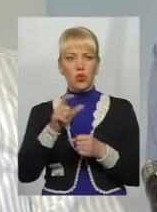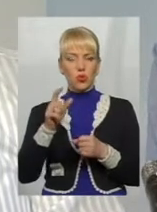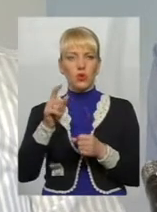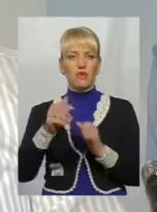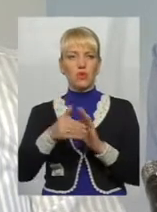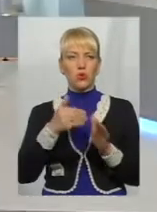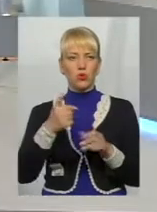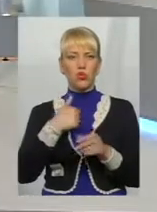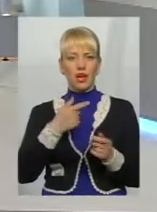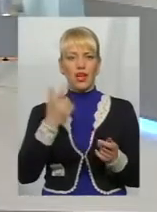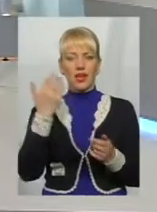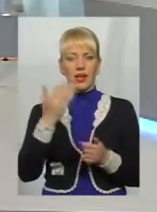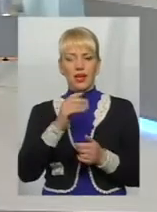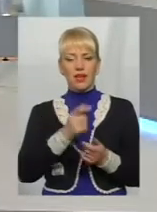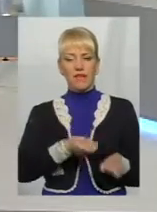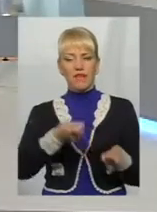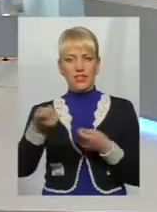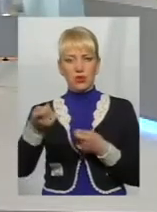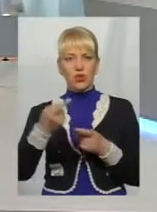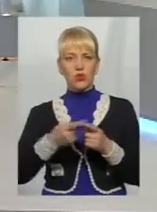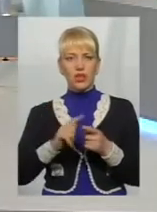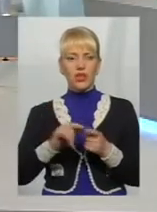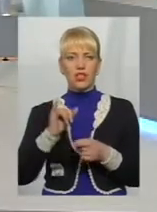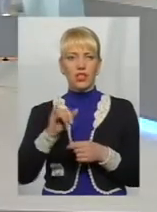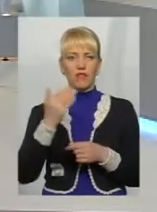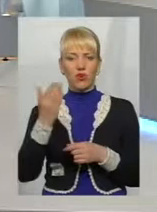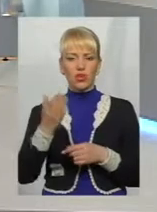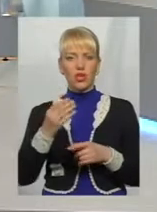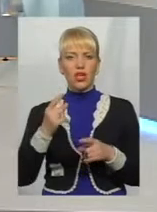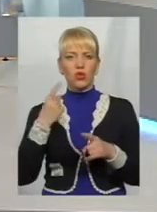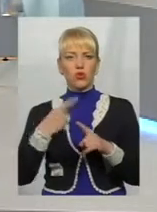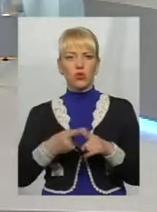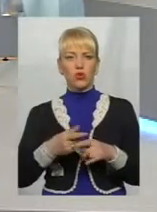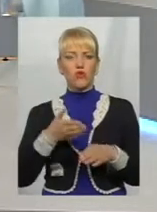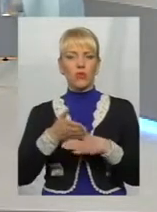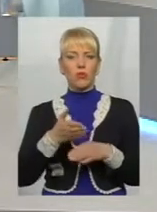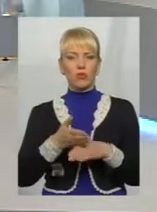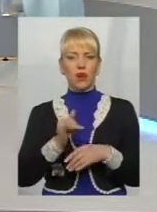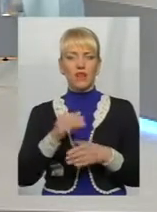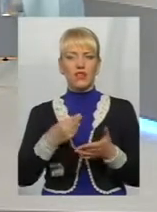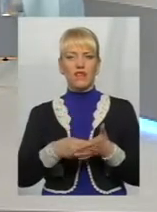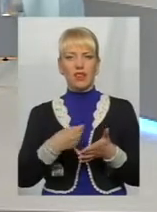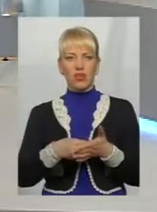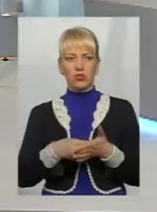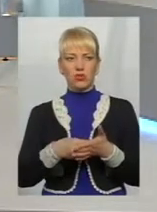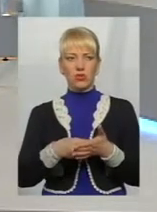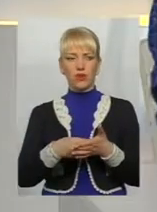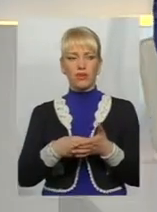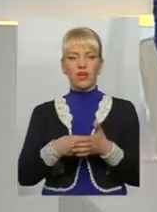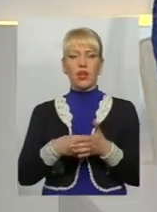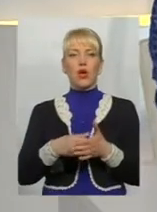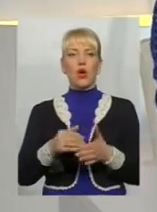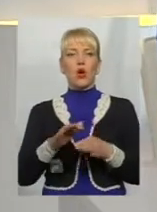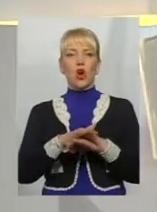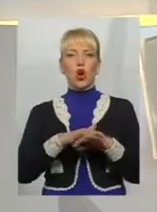відгукуються, я їх везу. І вони додатково допомагають йому і фінансово, скажімо так. Тобто громада